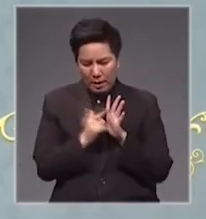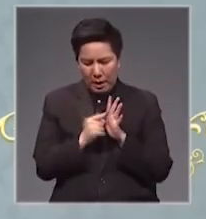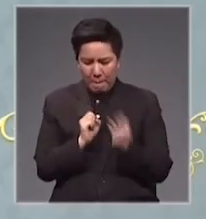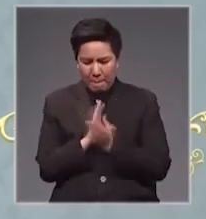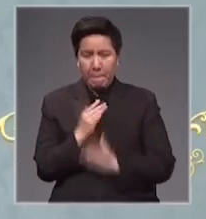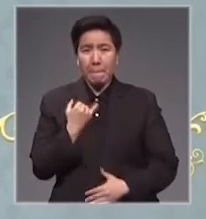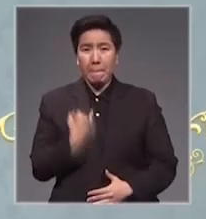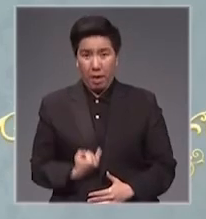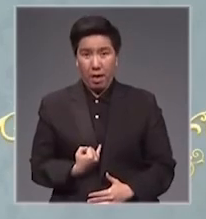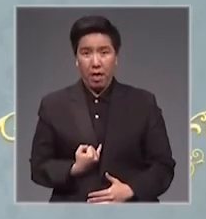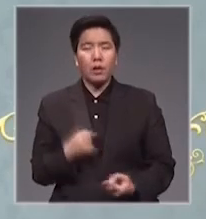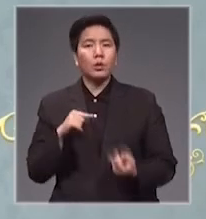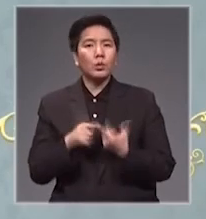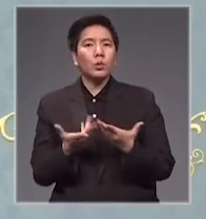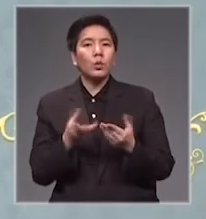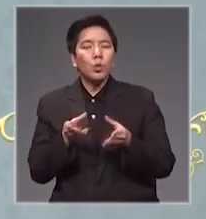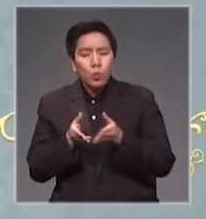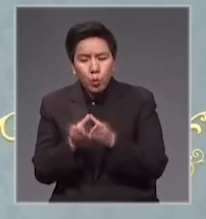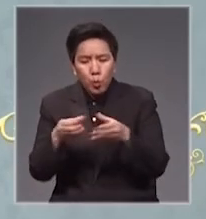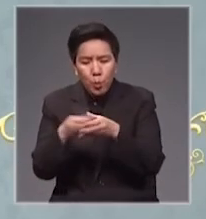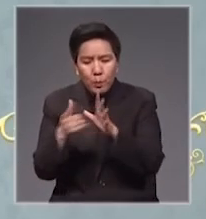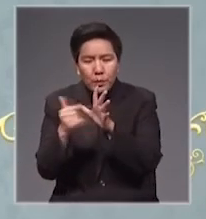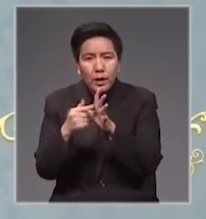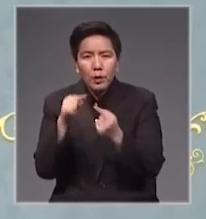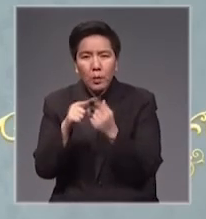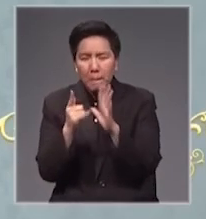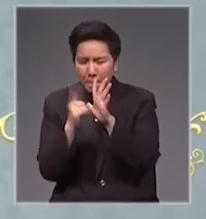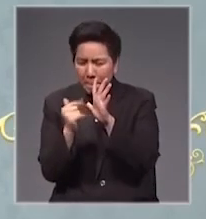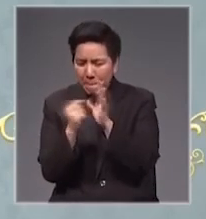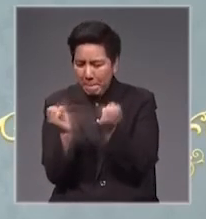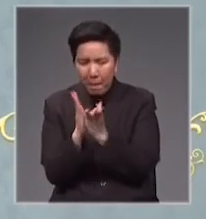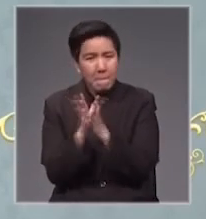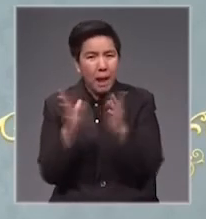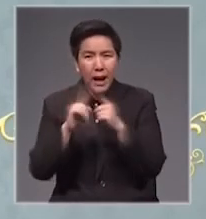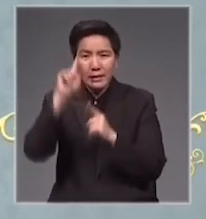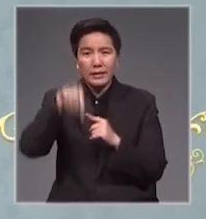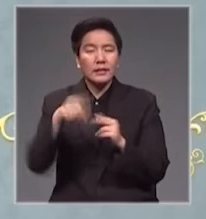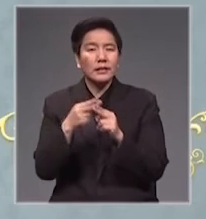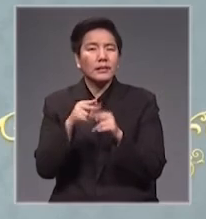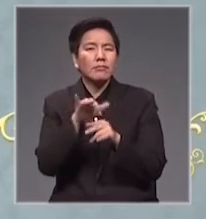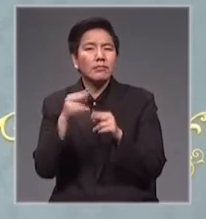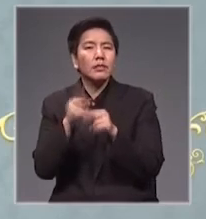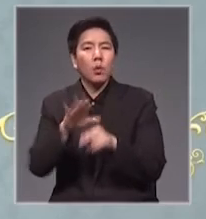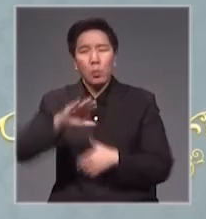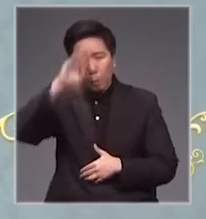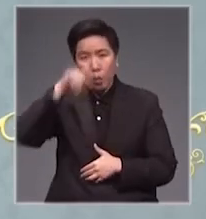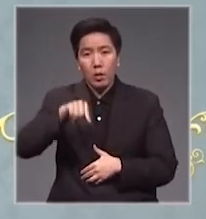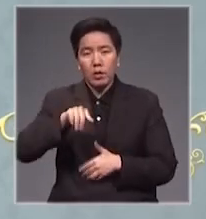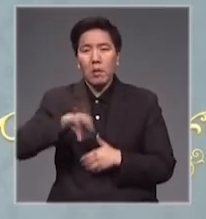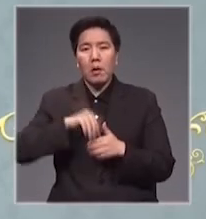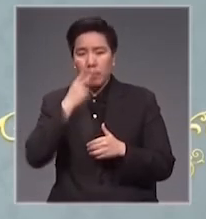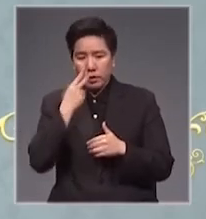ซิฟินซึ่งเป็นกลุ่มยาที่ก่อให้เกิดการแพ้ยามากเป็นลำดับต้นของการแพ้ยาในผู้ป่วยโดยใช้การตรวจ DNA จ